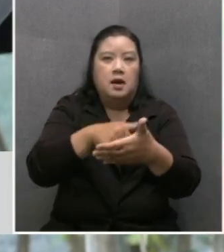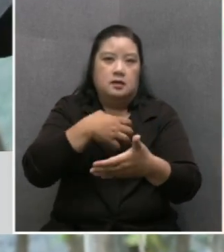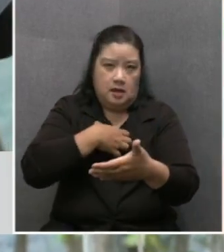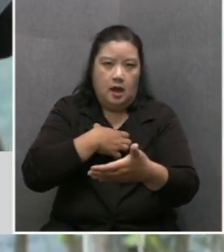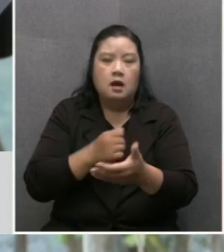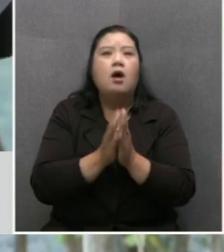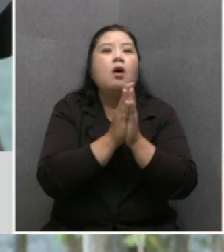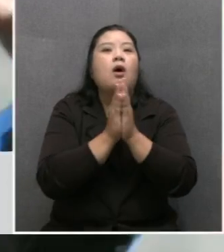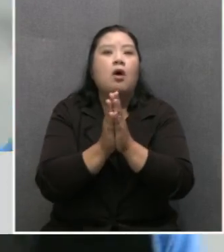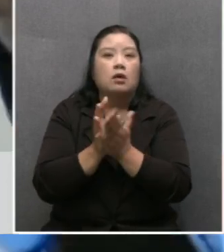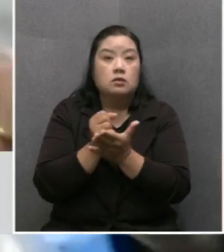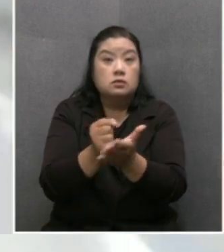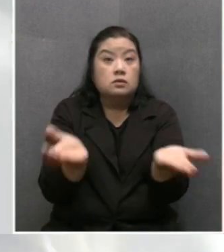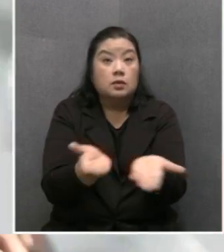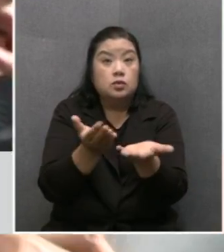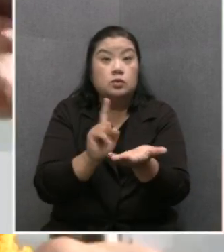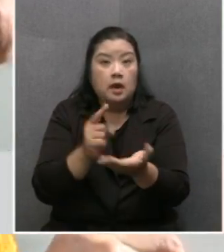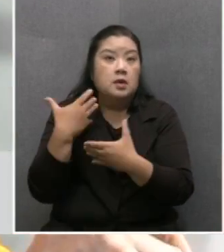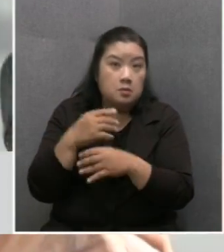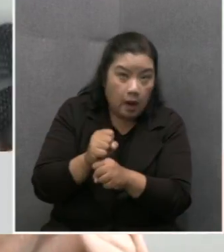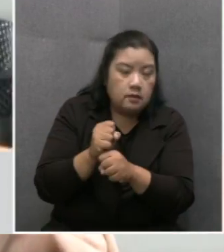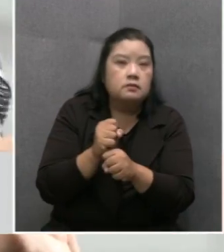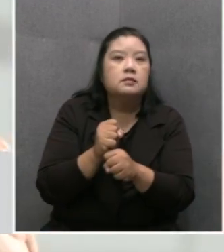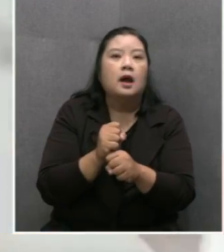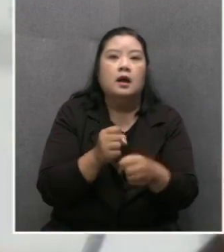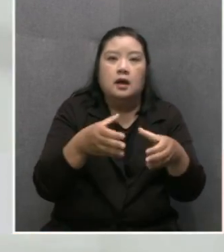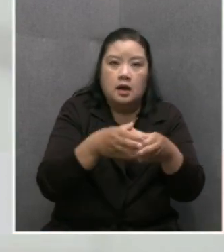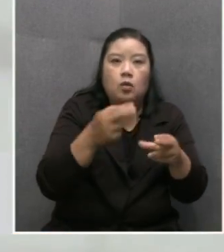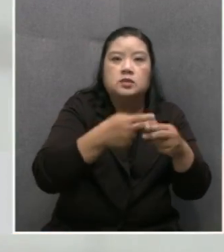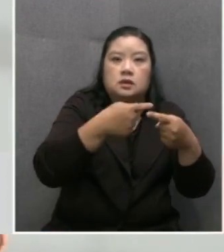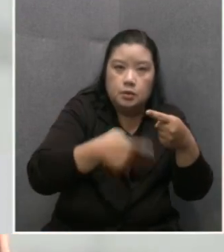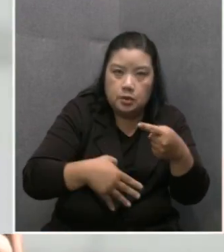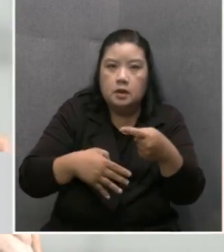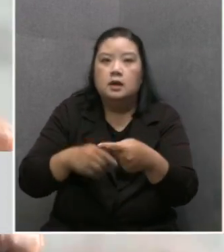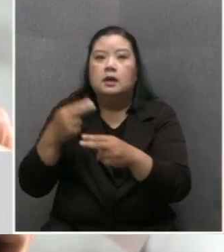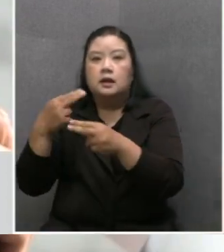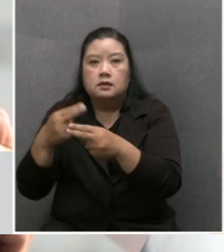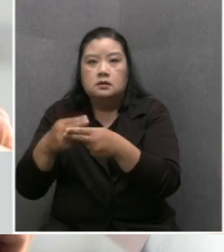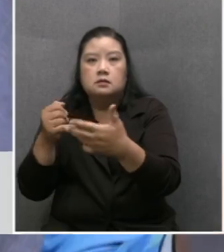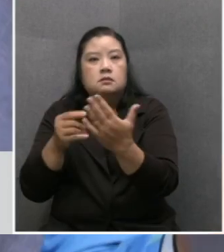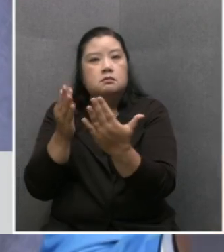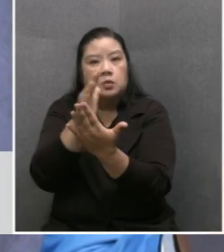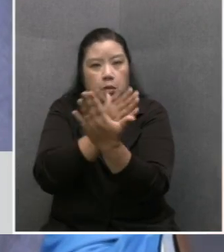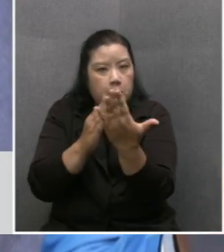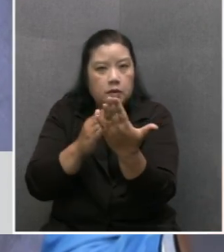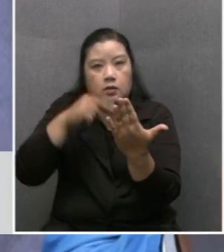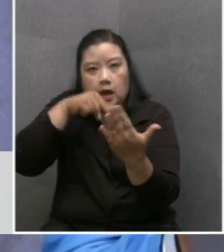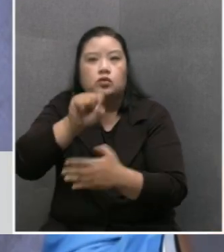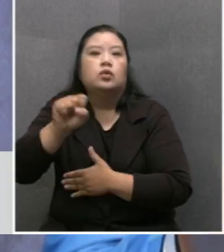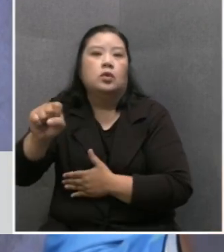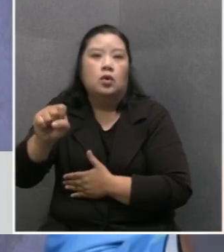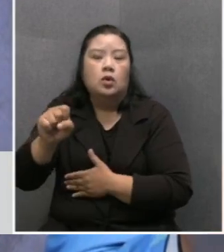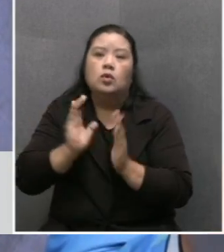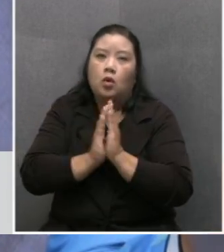าสนับสนุนพรรคประชาธิปัตย์ทั้งคนทั้งพรรคในการเลือกตั้งครั้งนี้พร้อมขอบคุณชาวพังงาที่เป็นผู้ให้กำเนิดส.